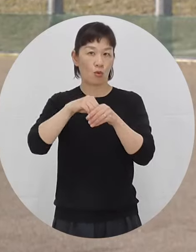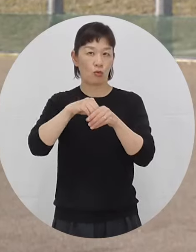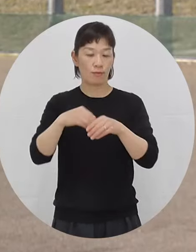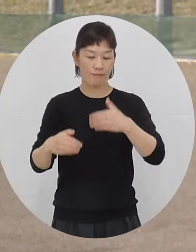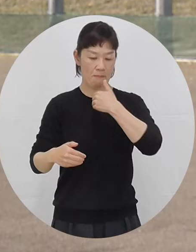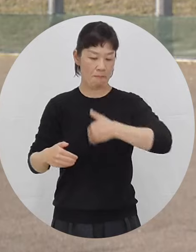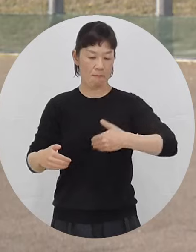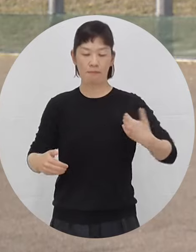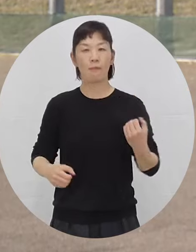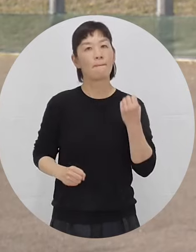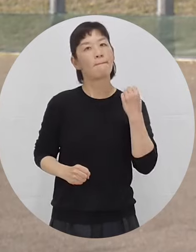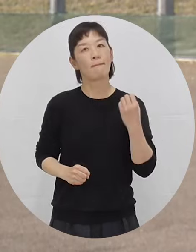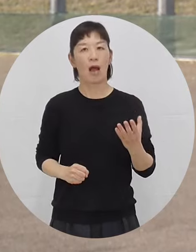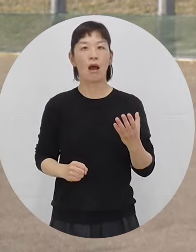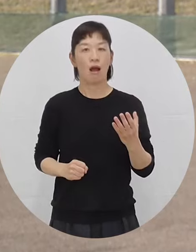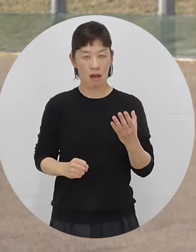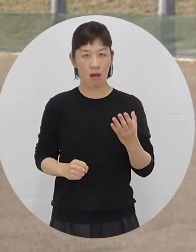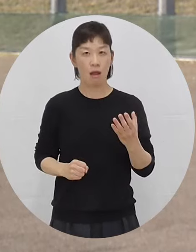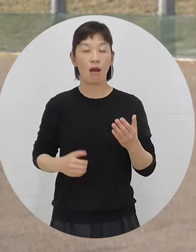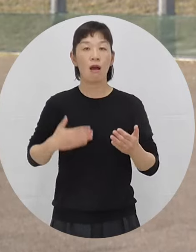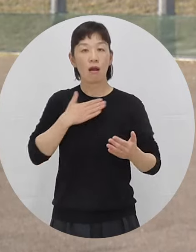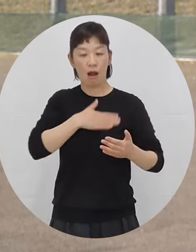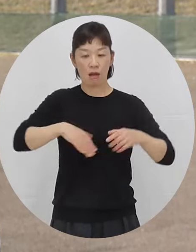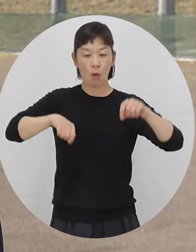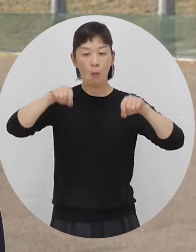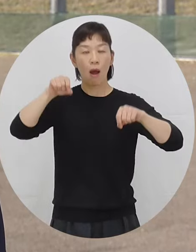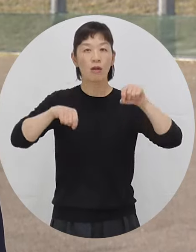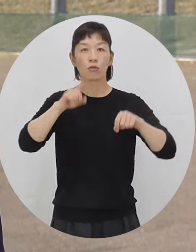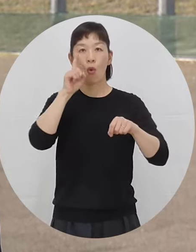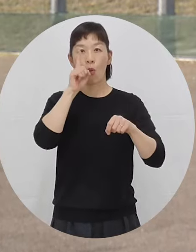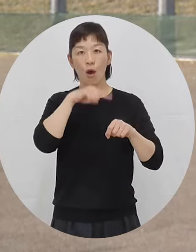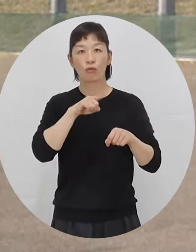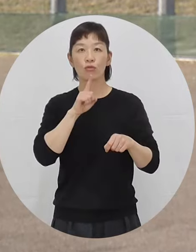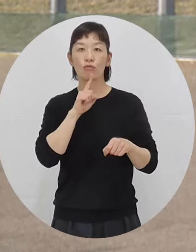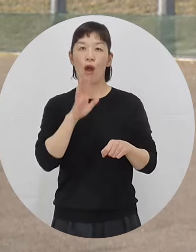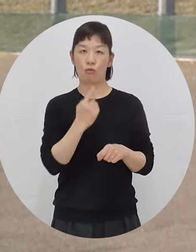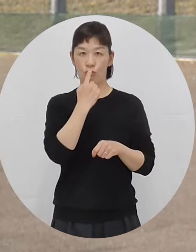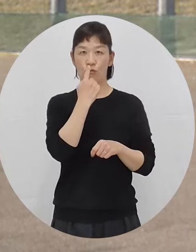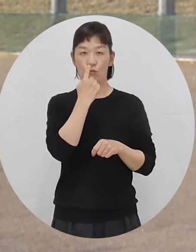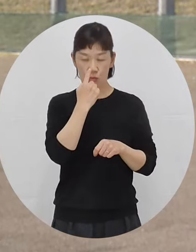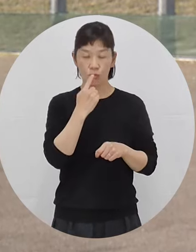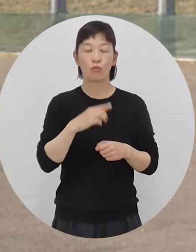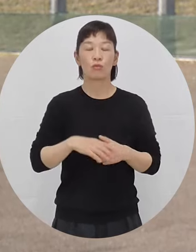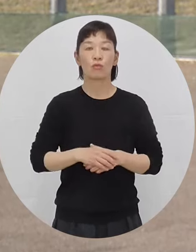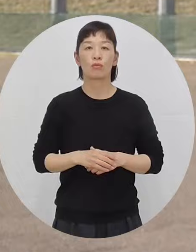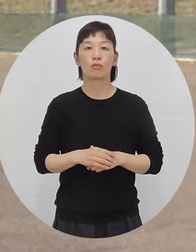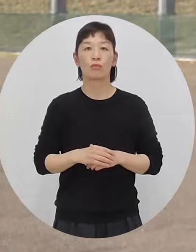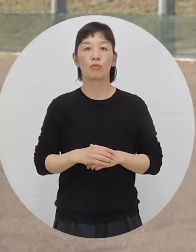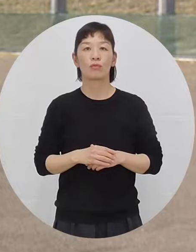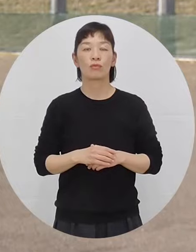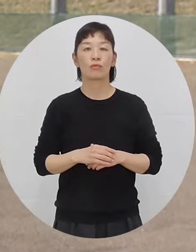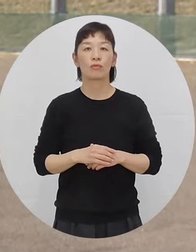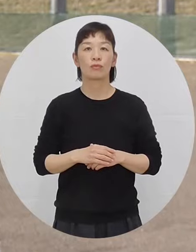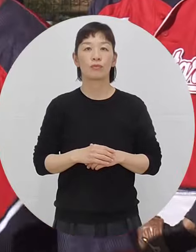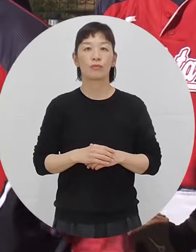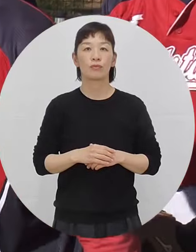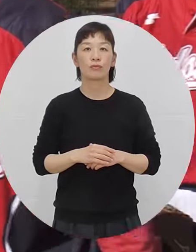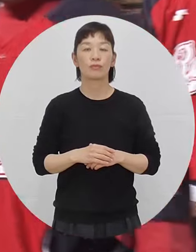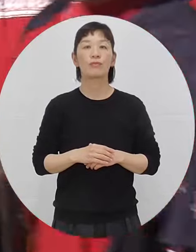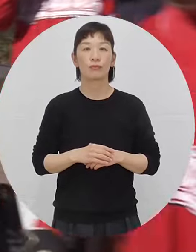ょっと左半身後遺症がありまして、あと体幹っていうバランスを取る筋肉の障害が見られるので